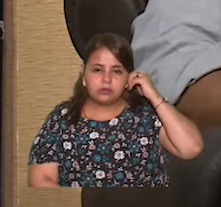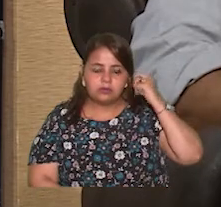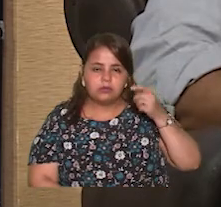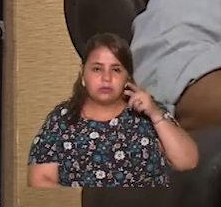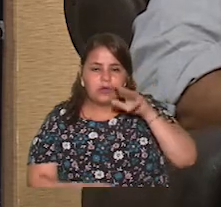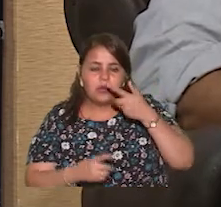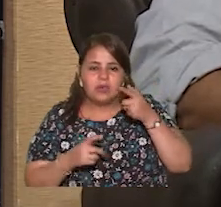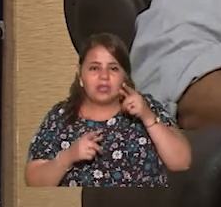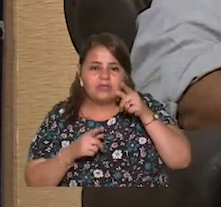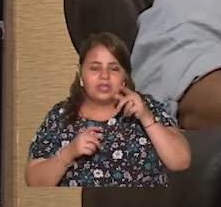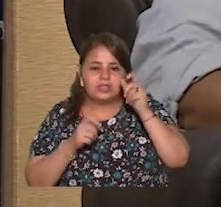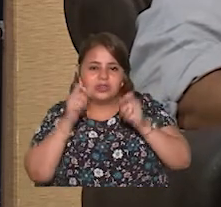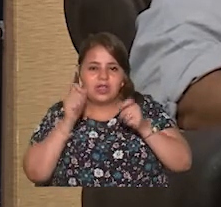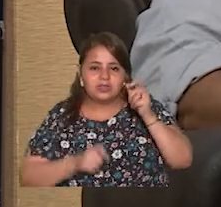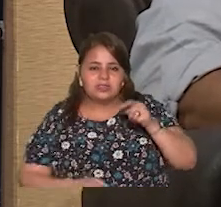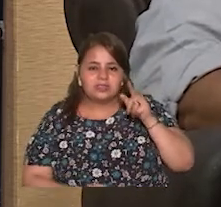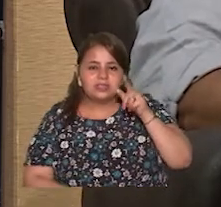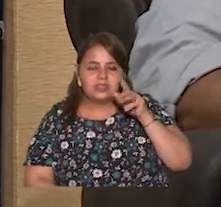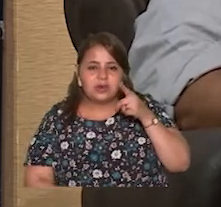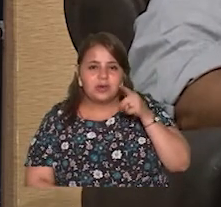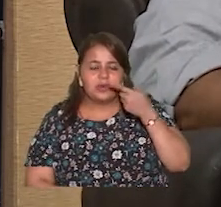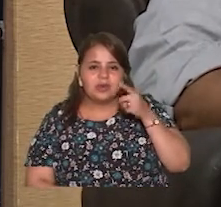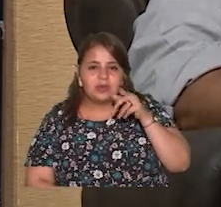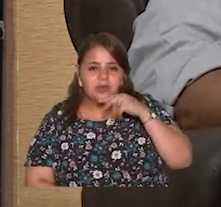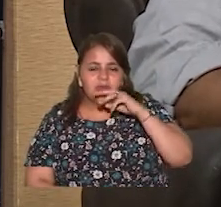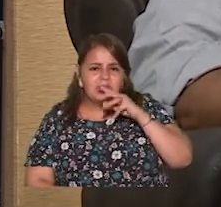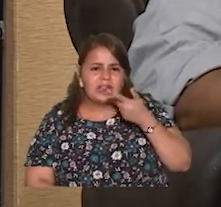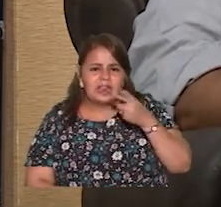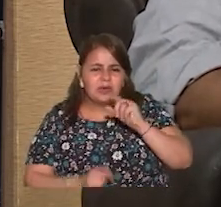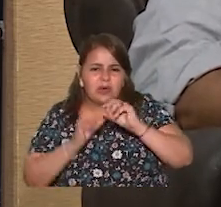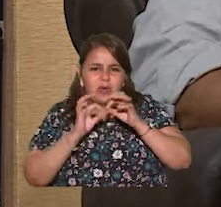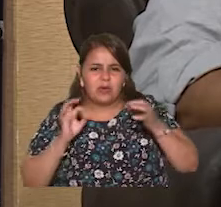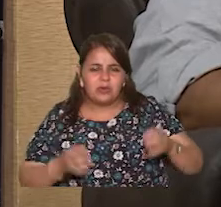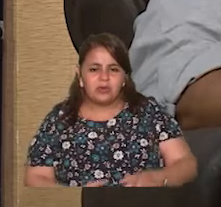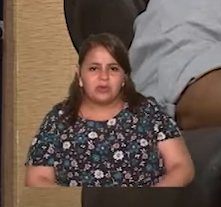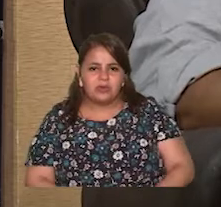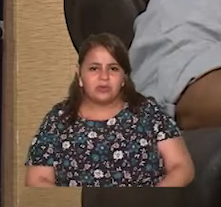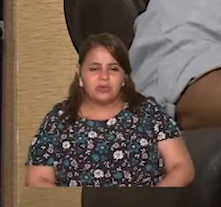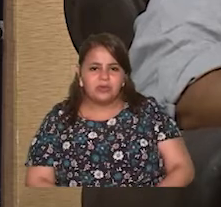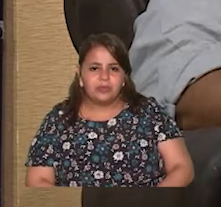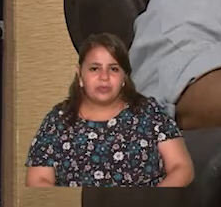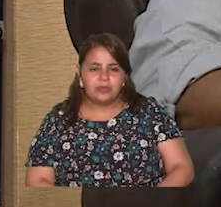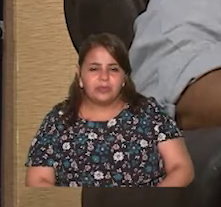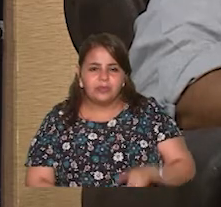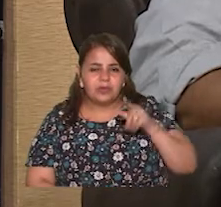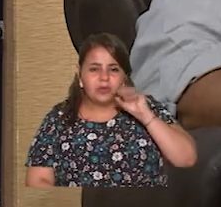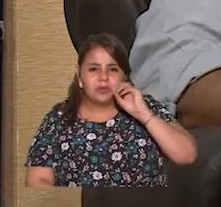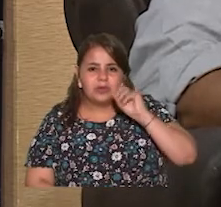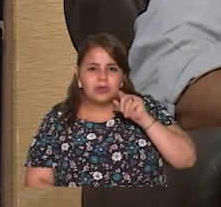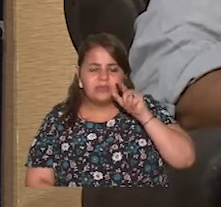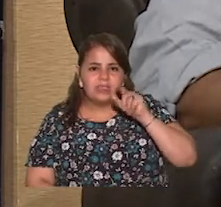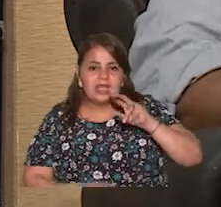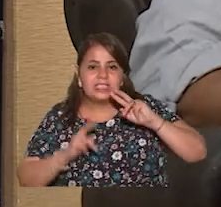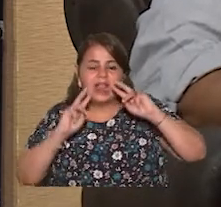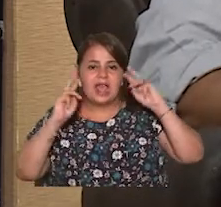اللي حوالينا. في مقوله بحبها جدا وبرددها كتير، يعني بقول انه في هذا